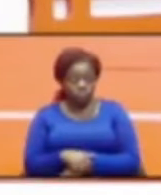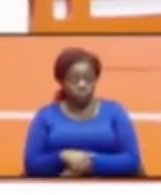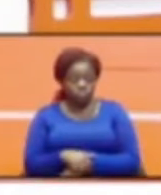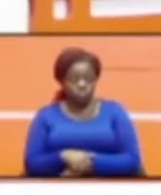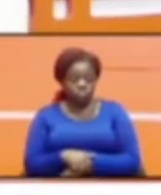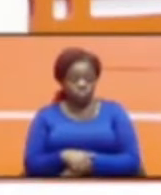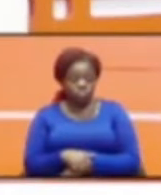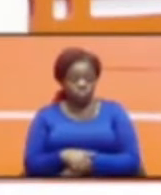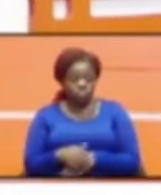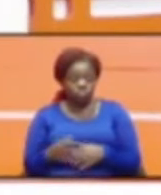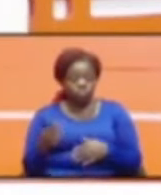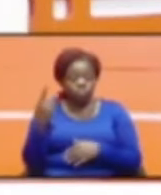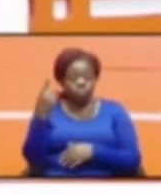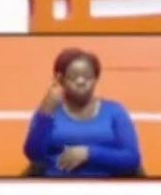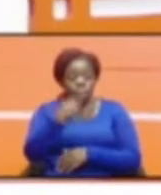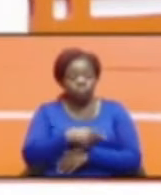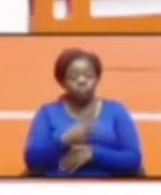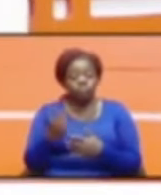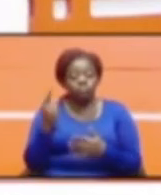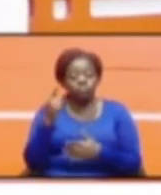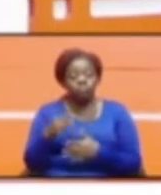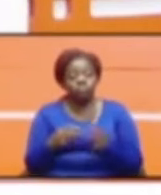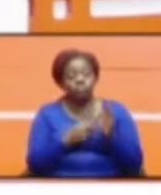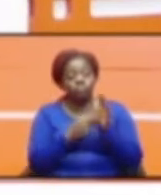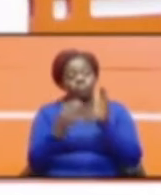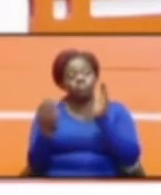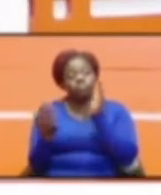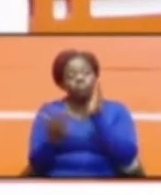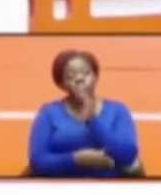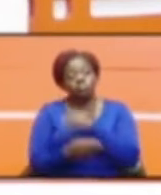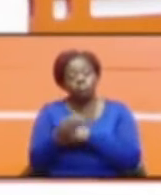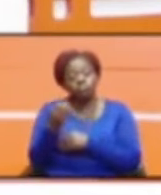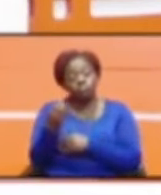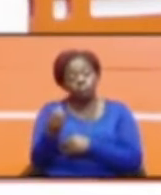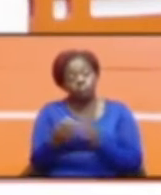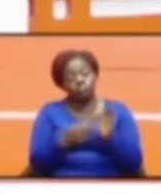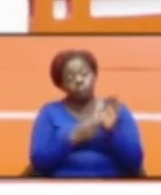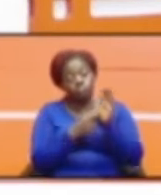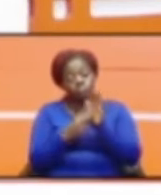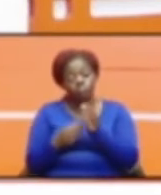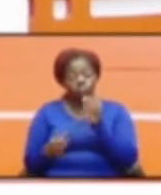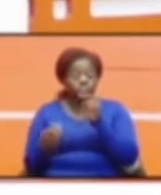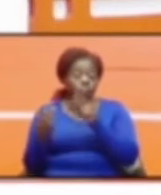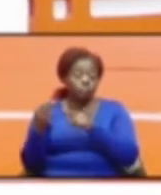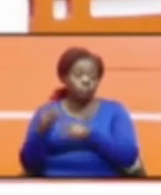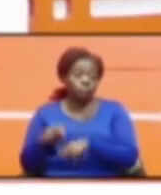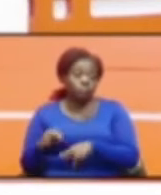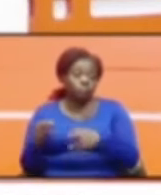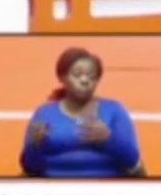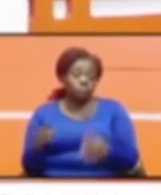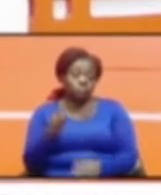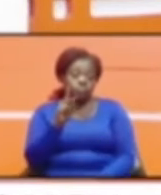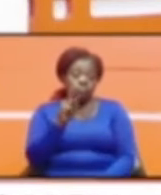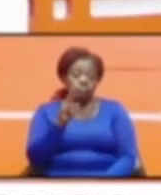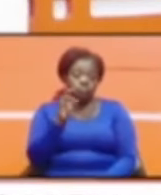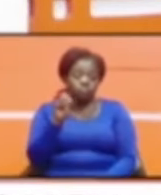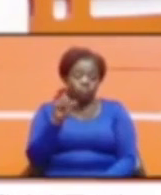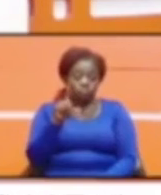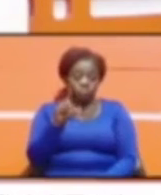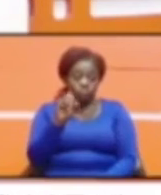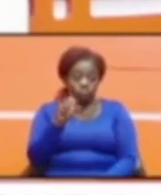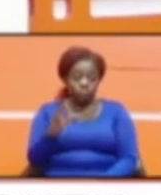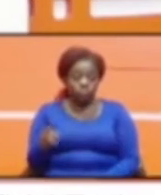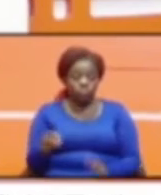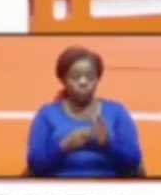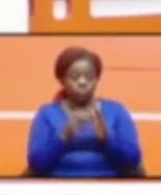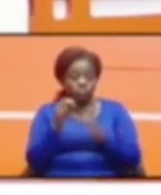Ate esigadde ennaku bbiri zokka okutuuka ku mwoleso gwa Harvest Money Expo ogugenda okubeera e Kololo